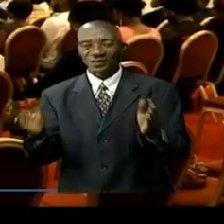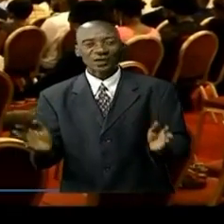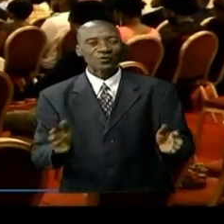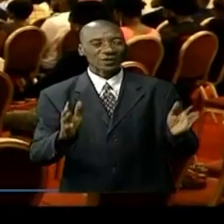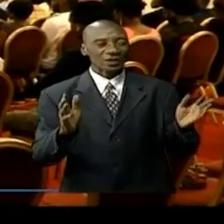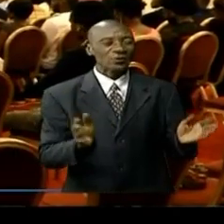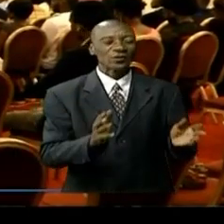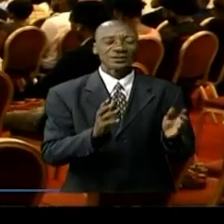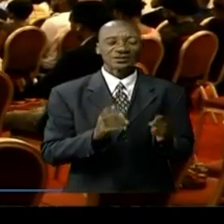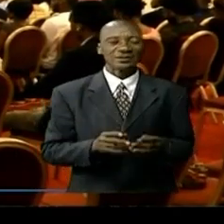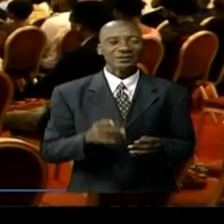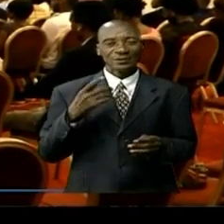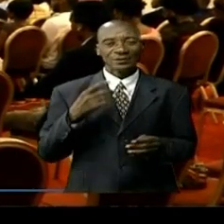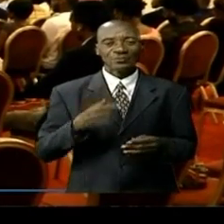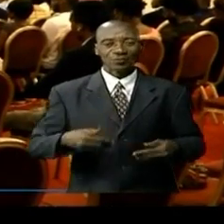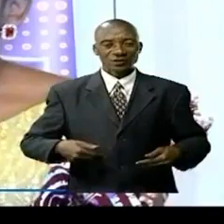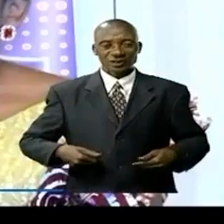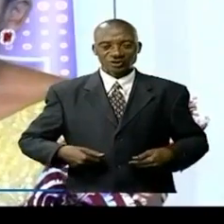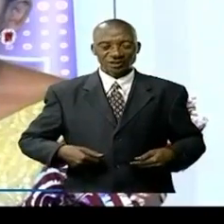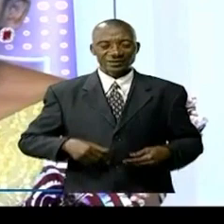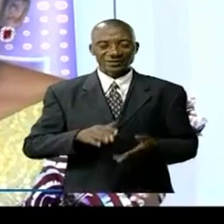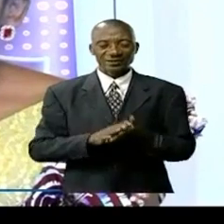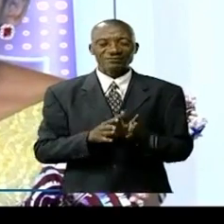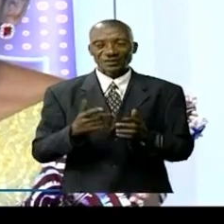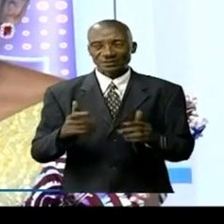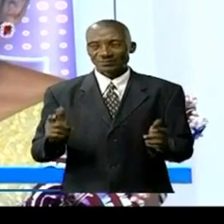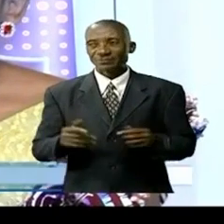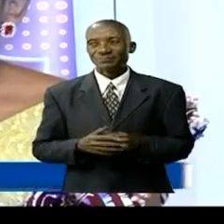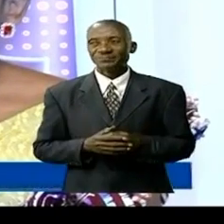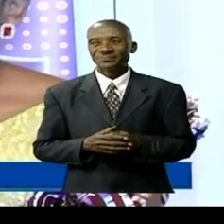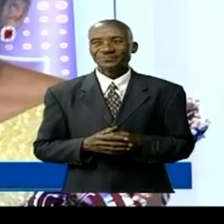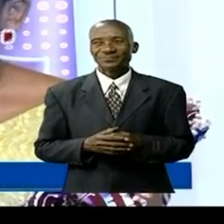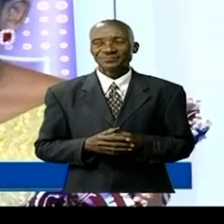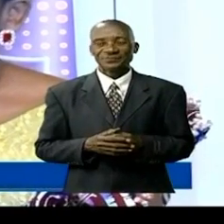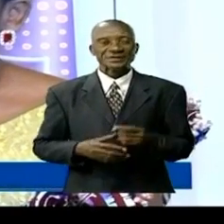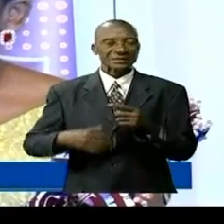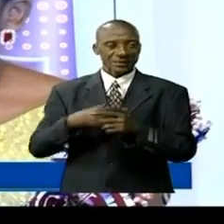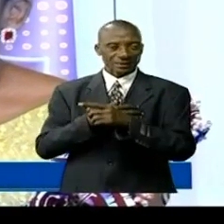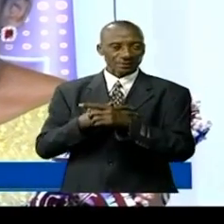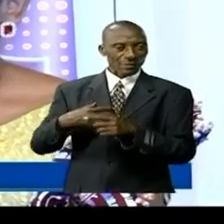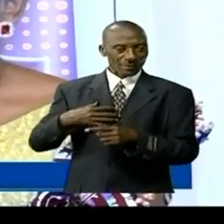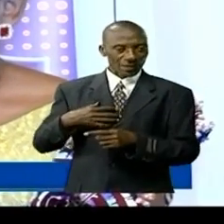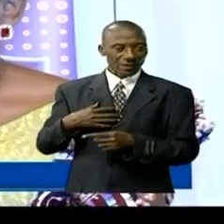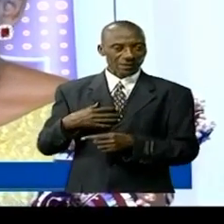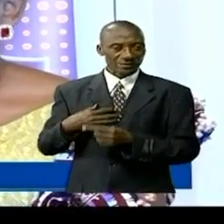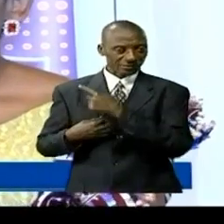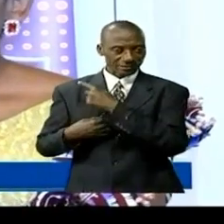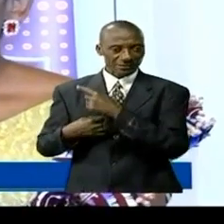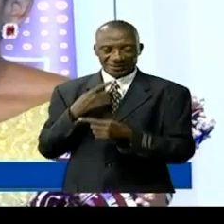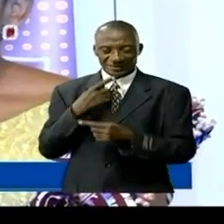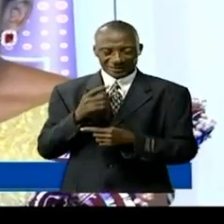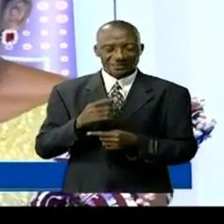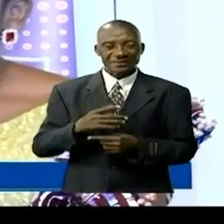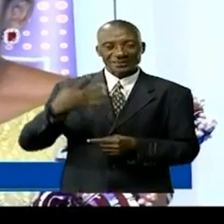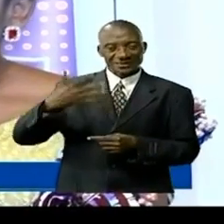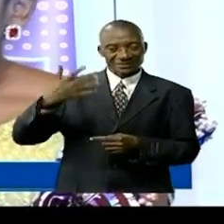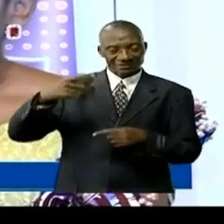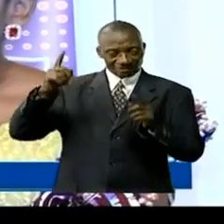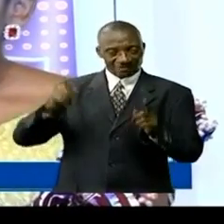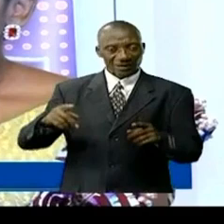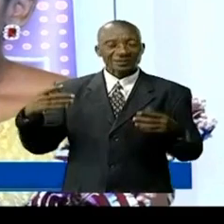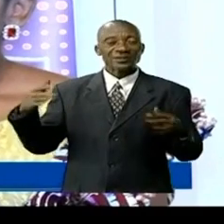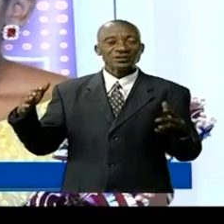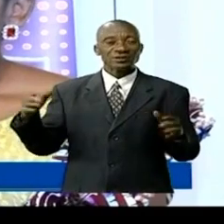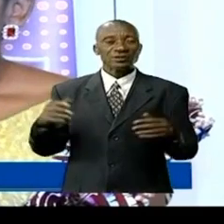de jeunes. Pour la cinquième année, nous nous sommes dit qu'il faudrait matérialiser ce combat, de pousser les